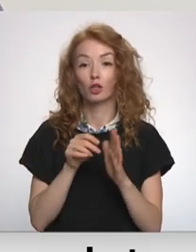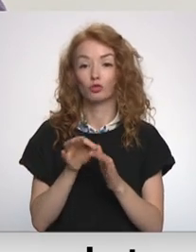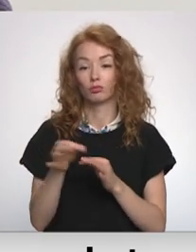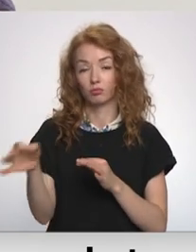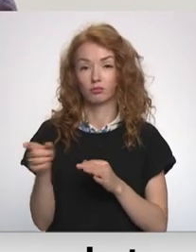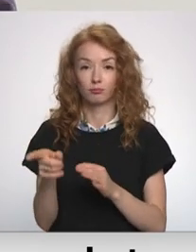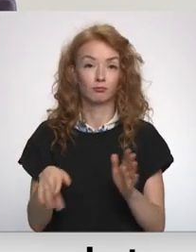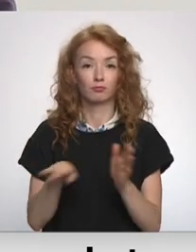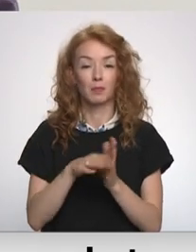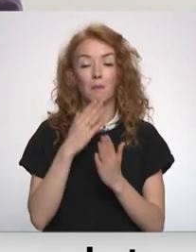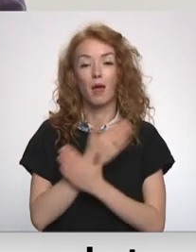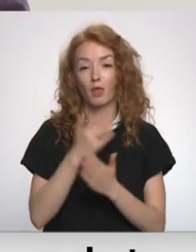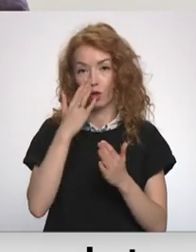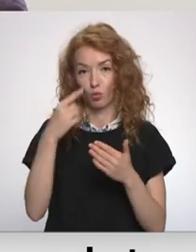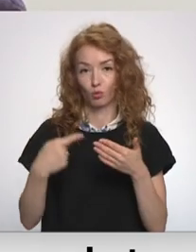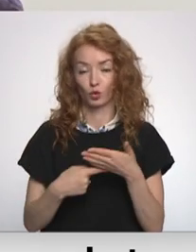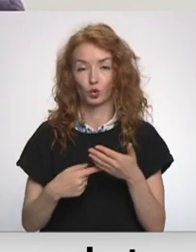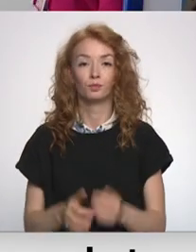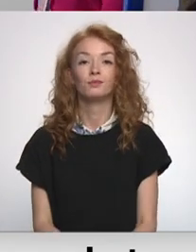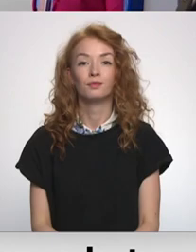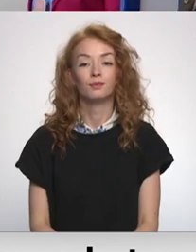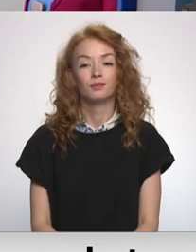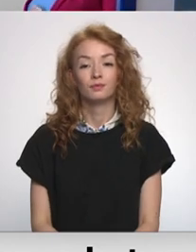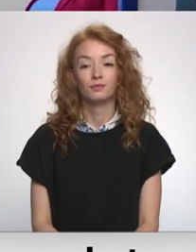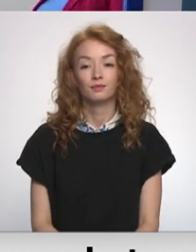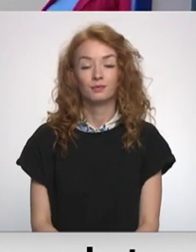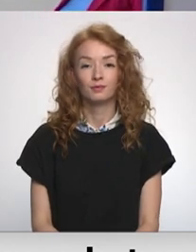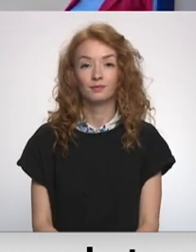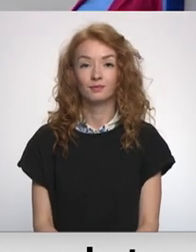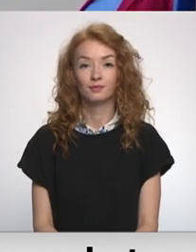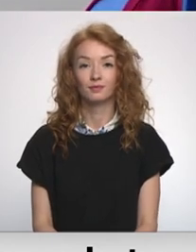startēs ar pēdējo kārtas numuru. Madara Līcīte, Arķums Kočarjans, Latvijas televīzija.